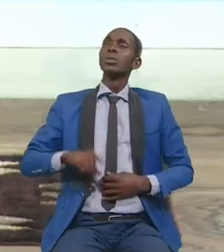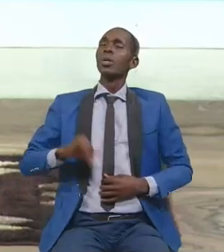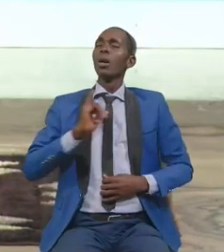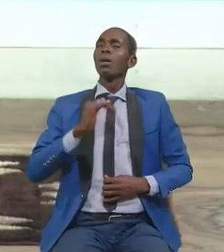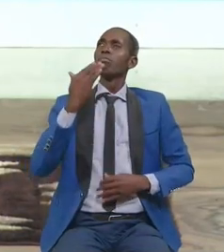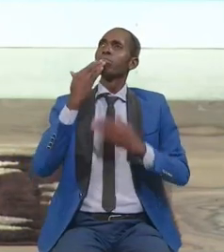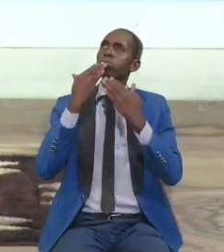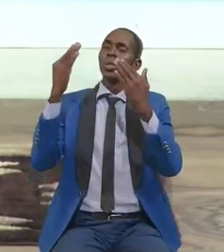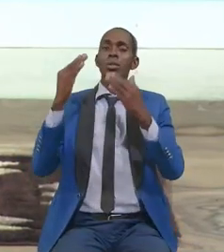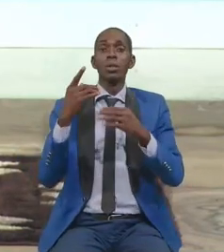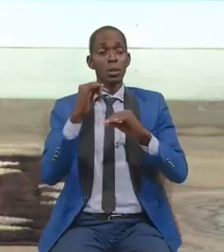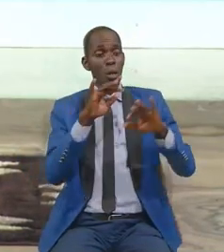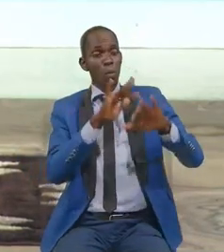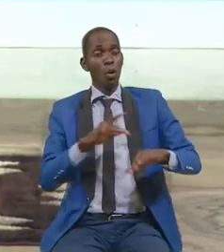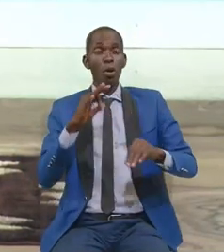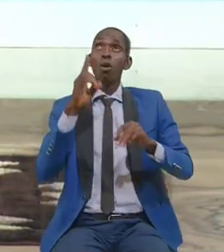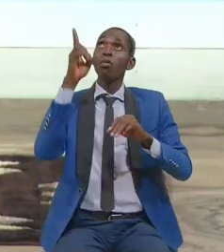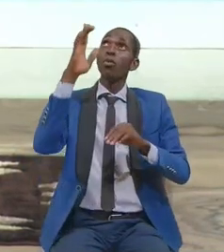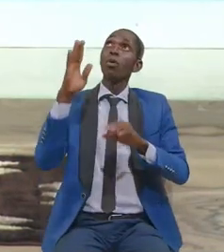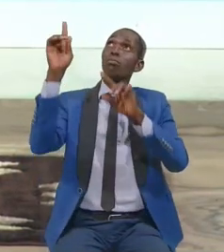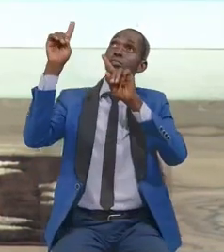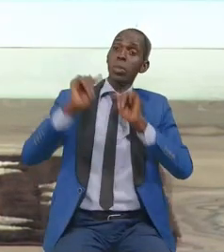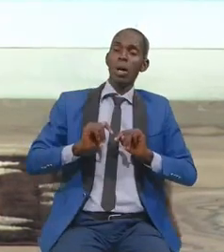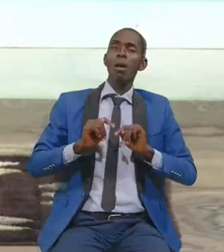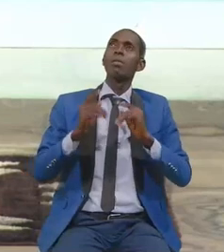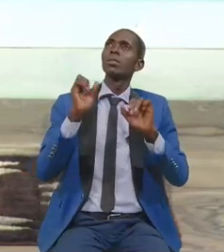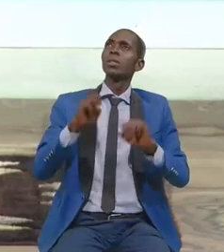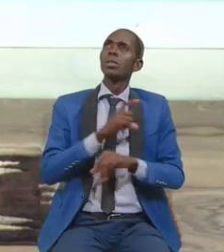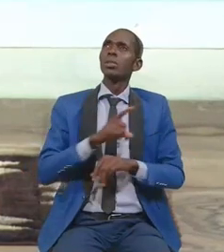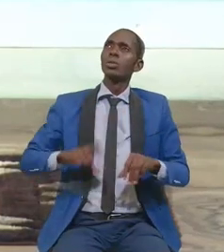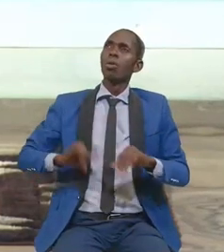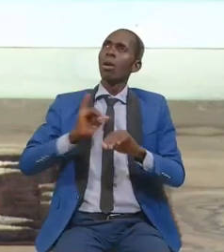La miséricorde de Dieu est donnée. Seigneur, je te dis merci.